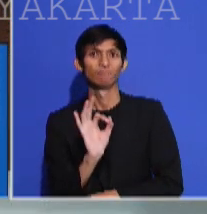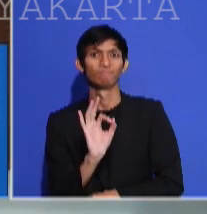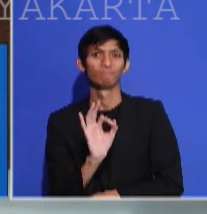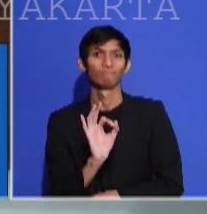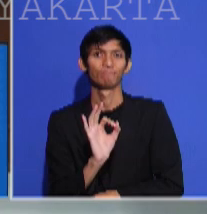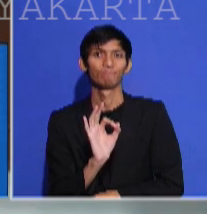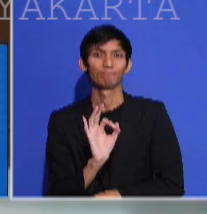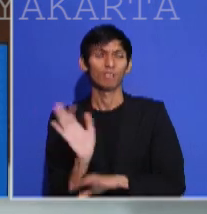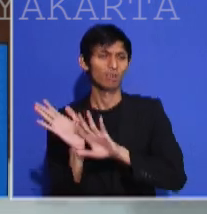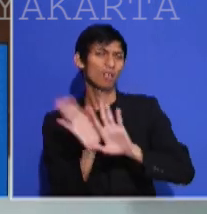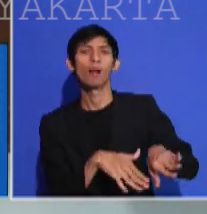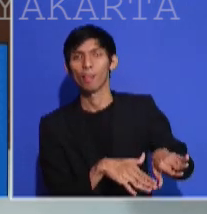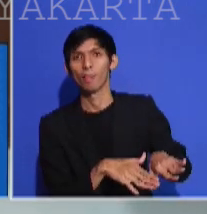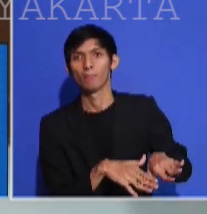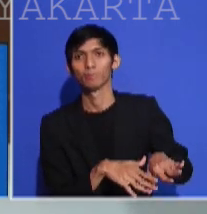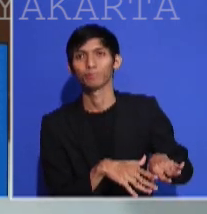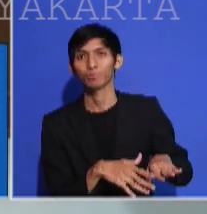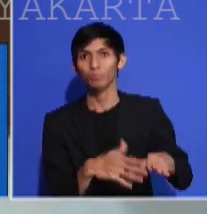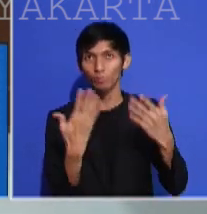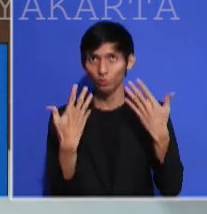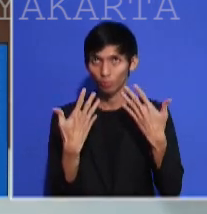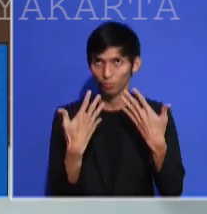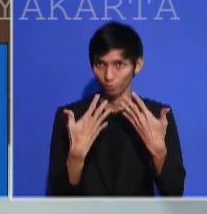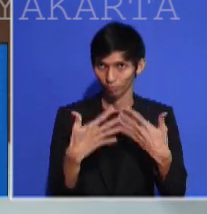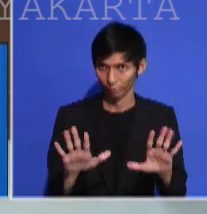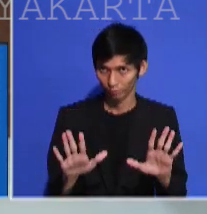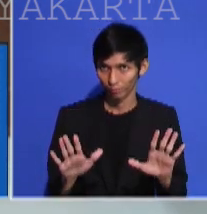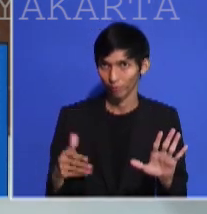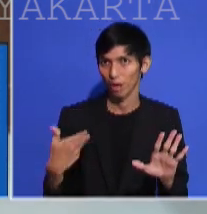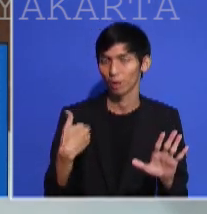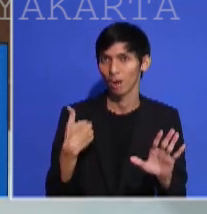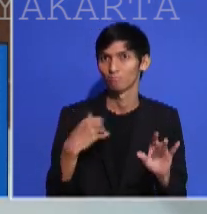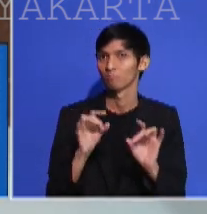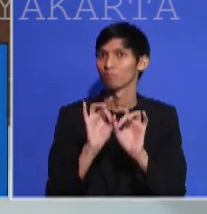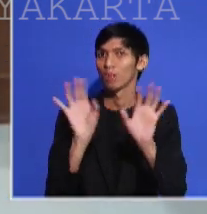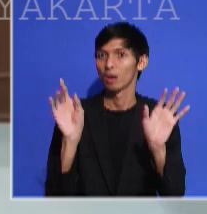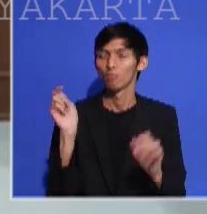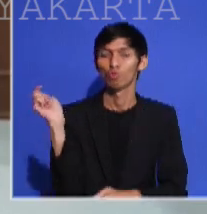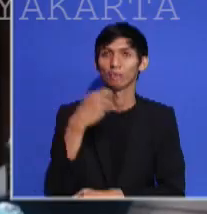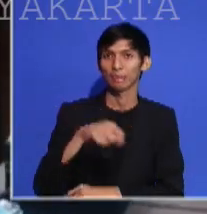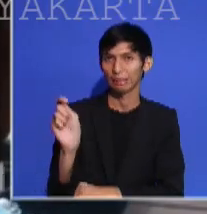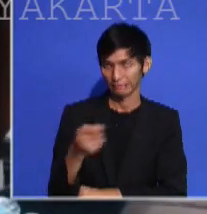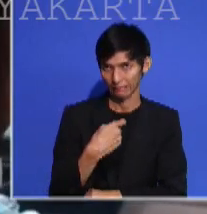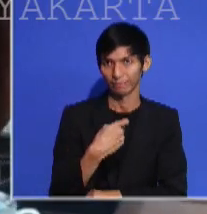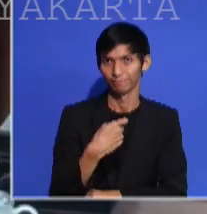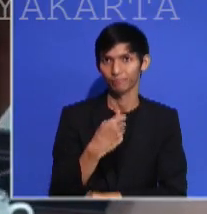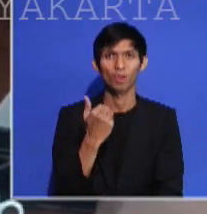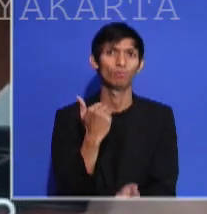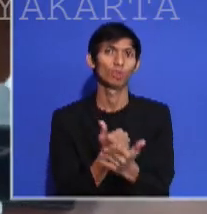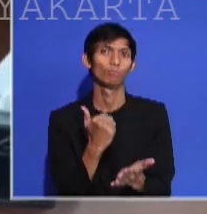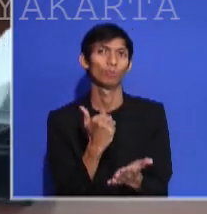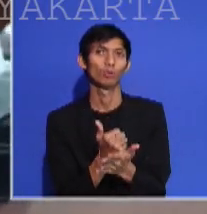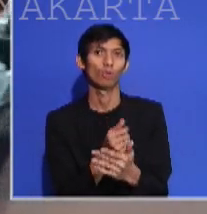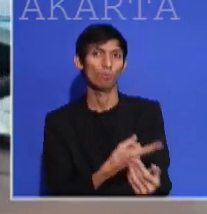akhirnya eh saya ditawari untuk masuk ke cabor lain Salah satunya badminton nah badminton ini saya sebenarnya tidak ada skill sama